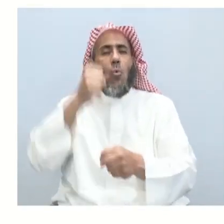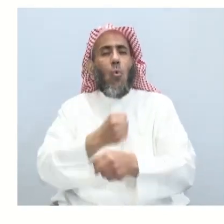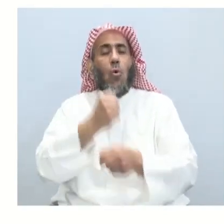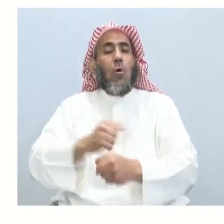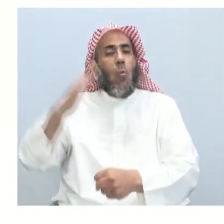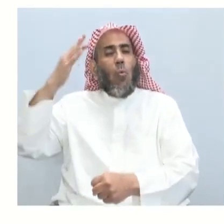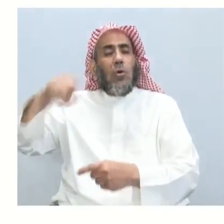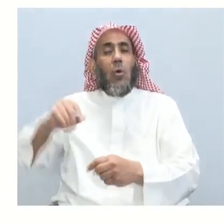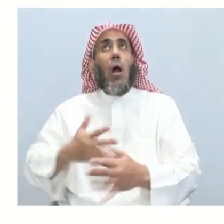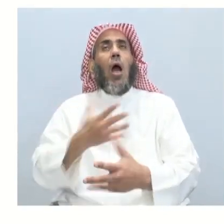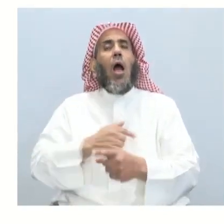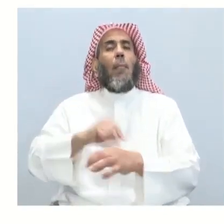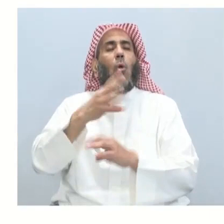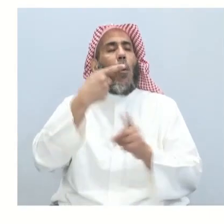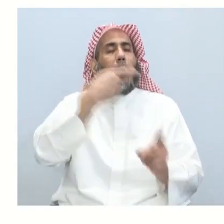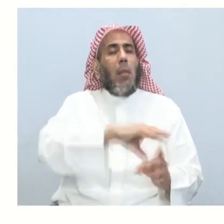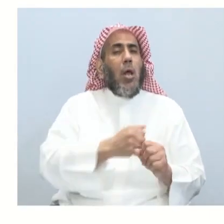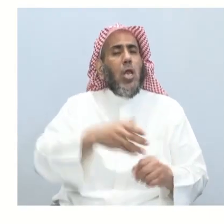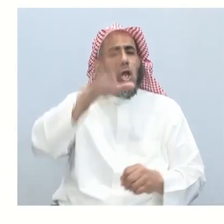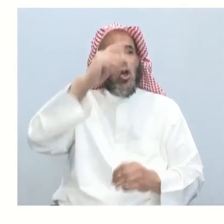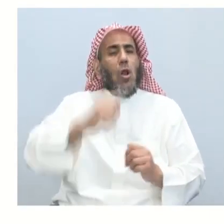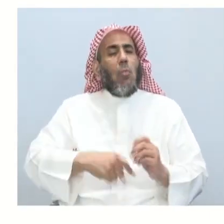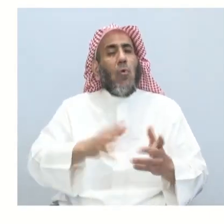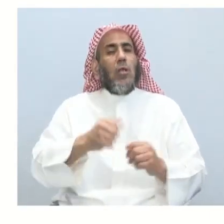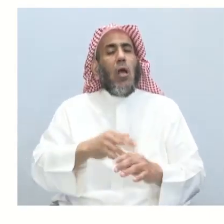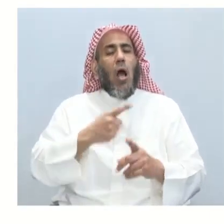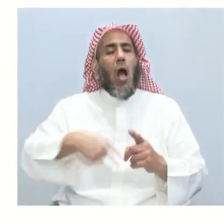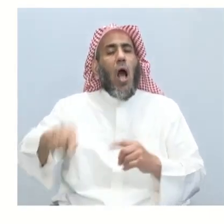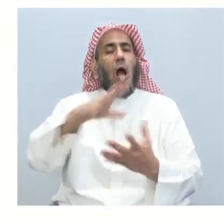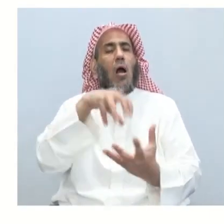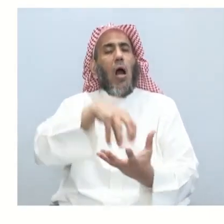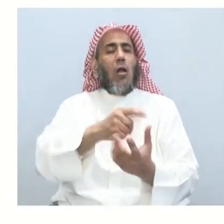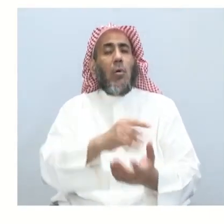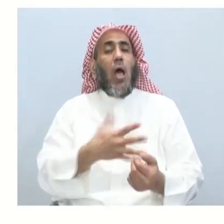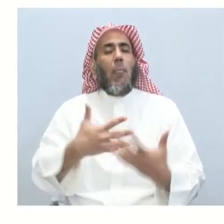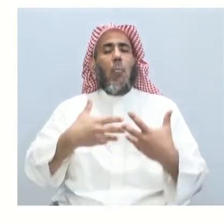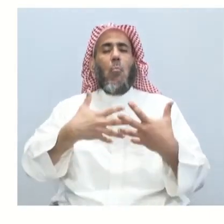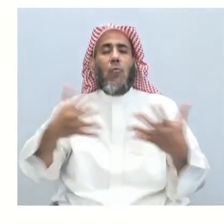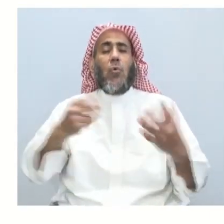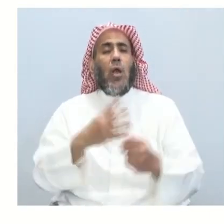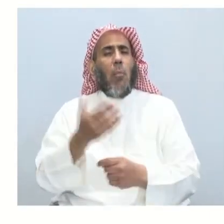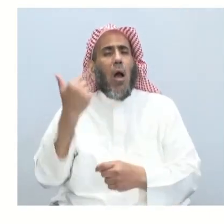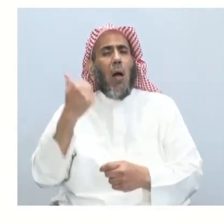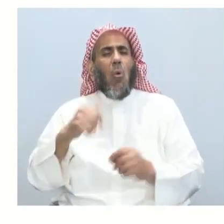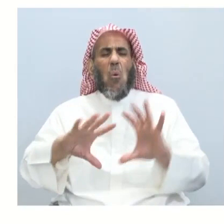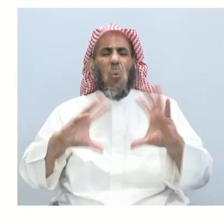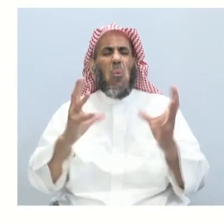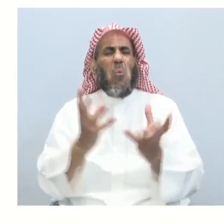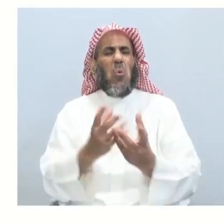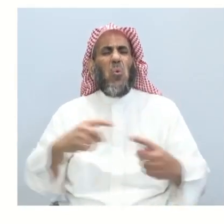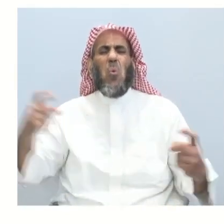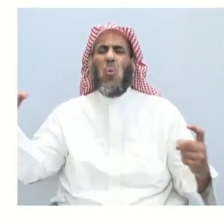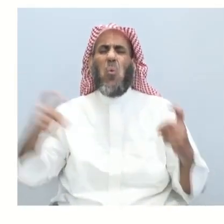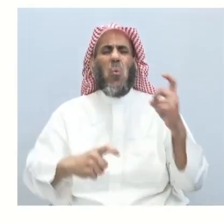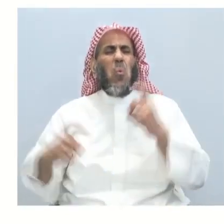مشكور امن الله بالملك المفدى حرما امنا به موفور كان من قبل مسرحا للواد